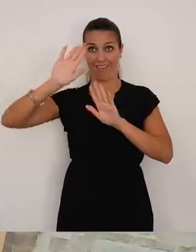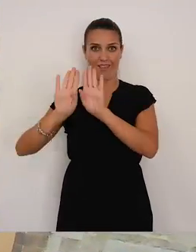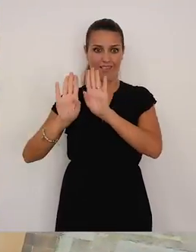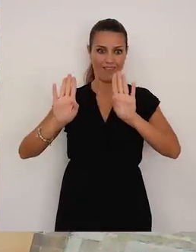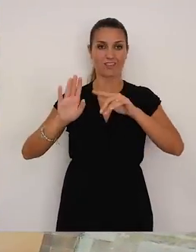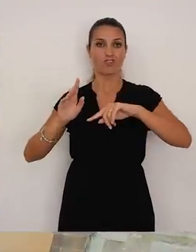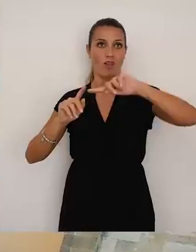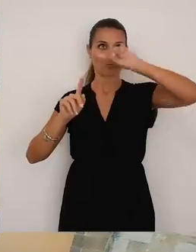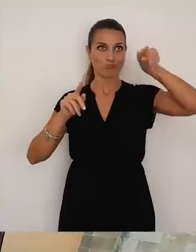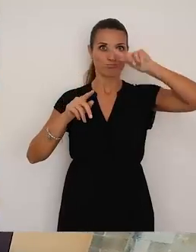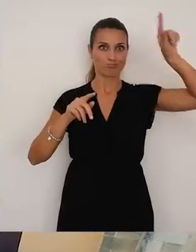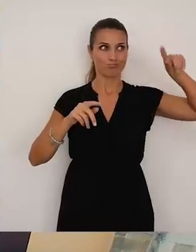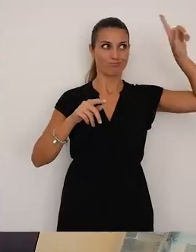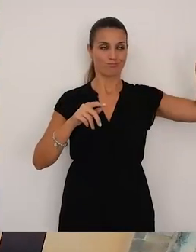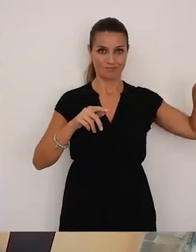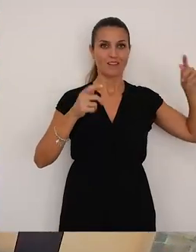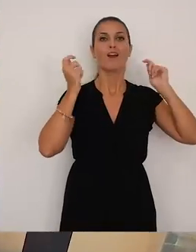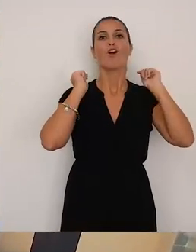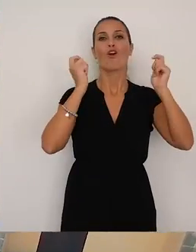del complesso conventuale.